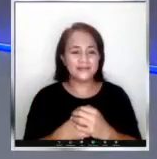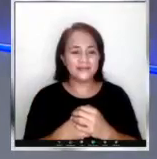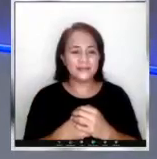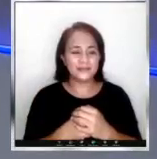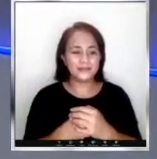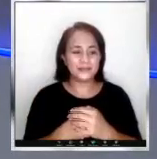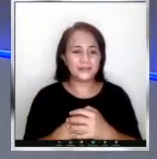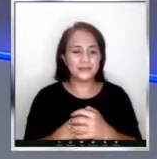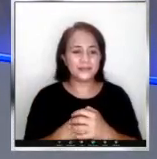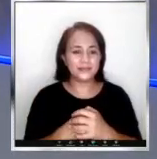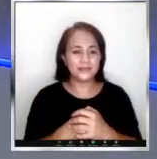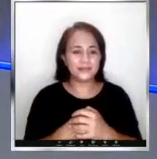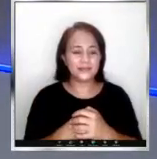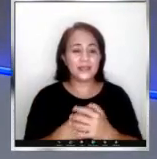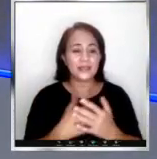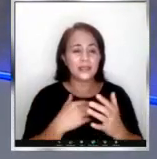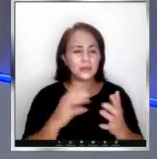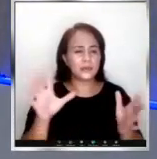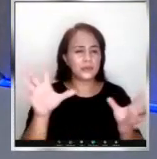Umalo na po sa